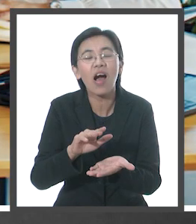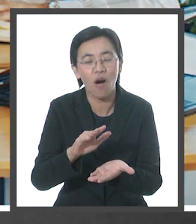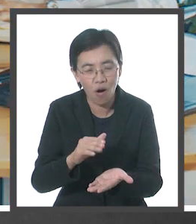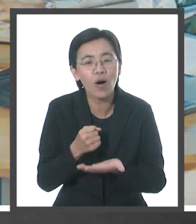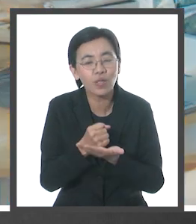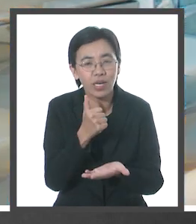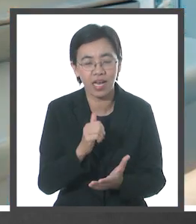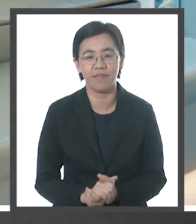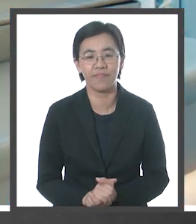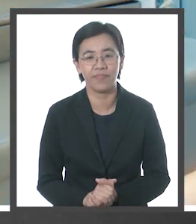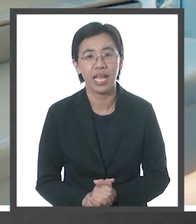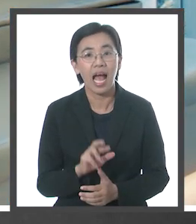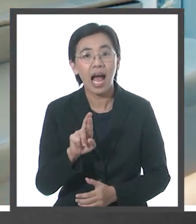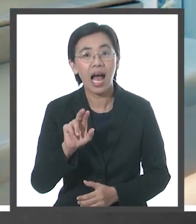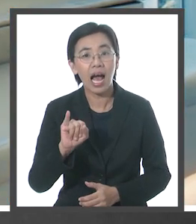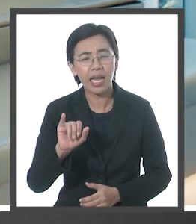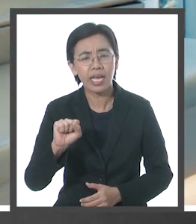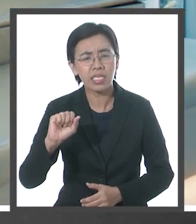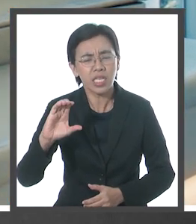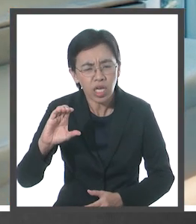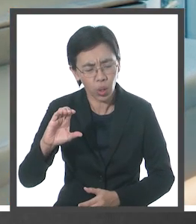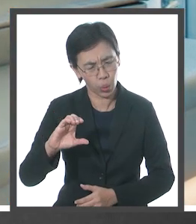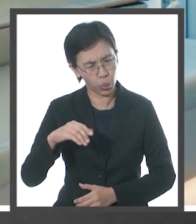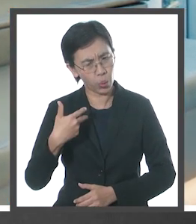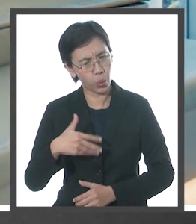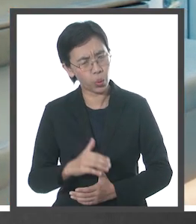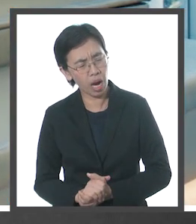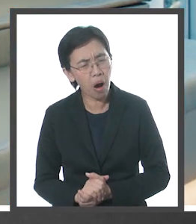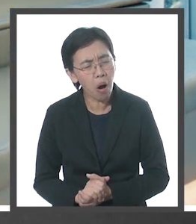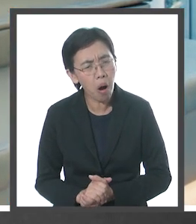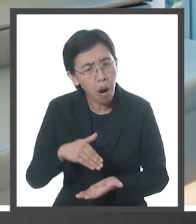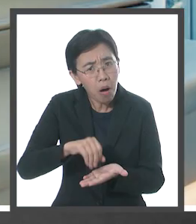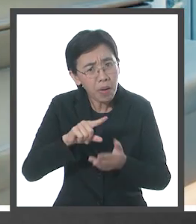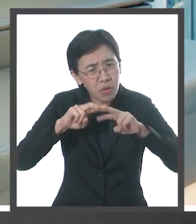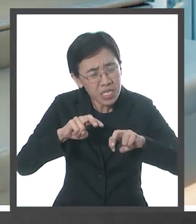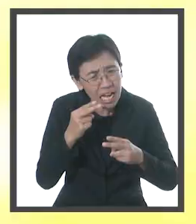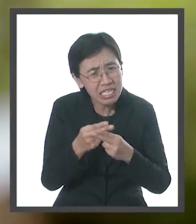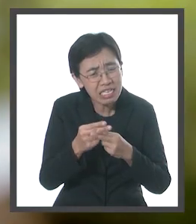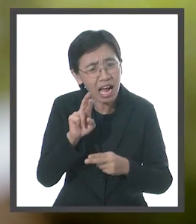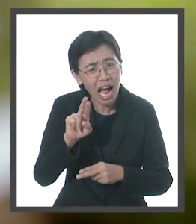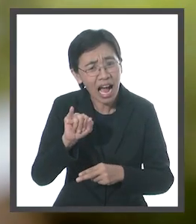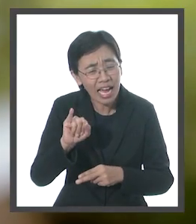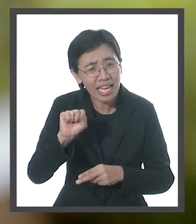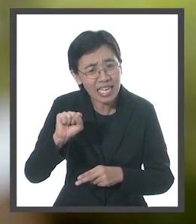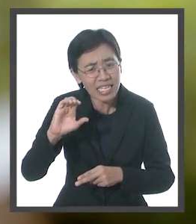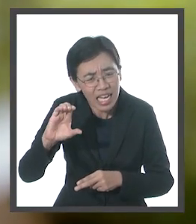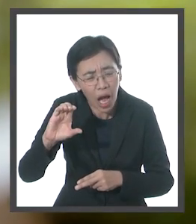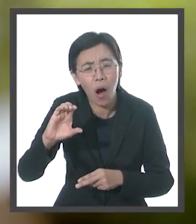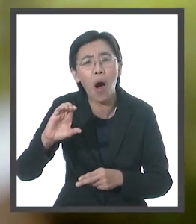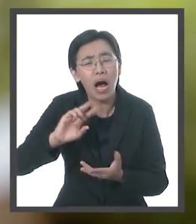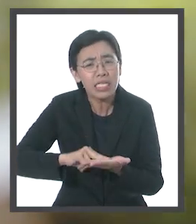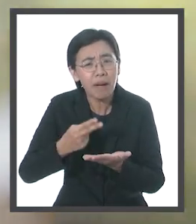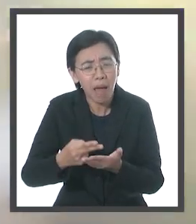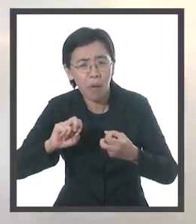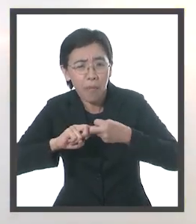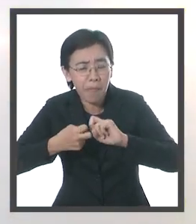ได้ทีนี้เราเรียกว่าริสหลายๆคนก็จะพูดว่าอู้แม้นศูนย์วิจัยเรียกว่าริสมันถ้าแปลคือความเสี่ยง